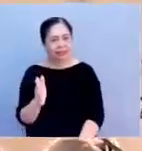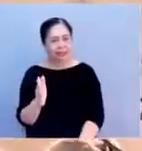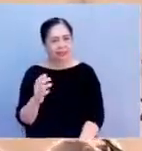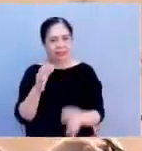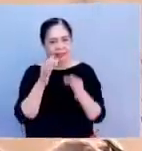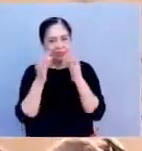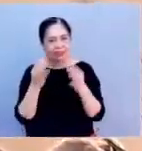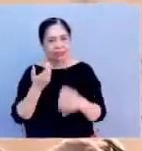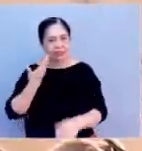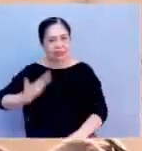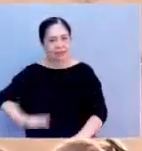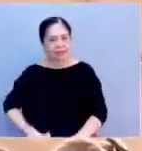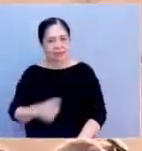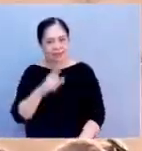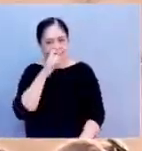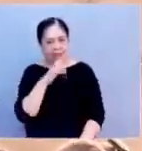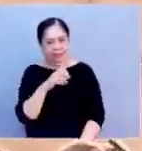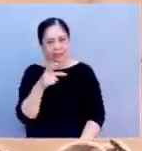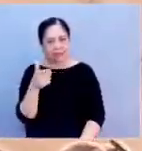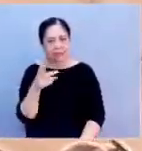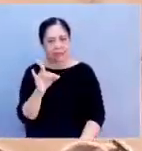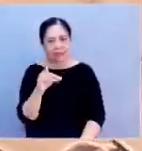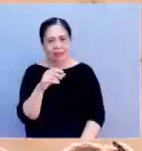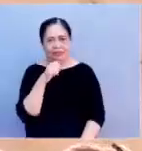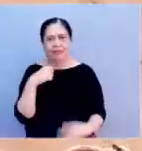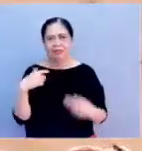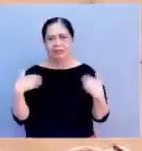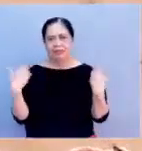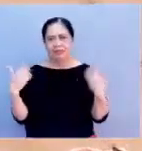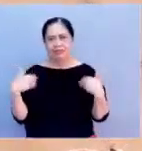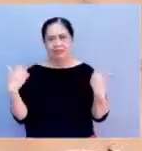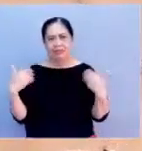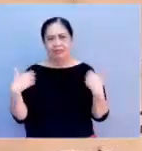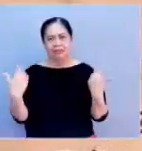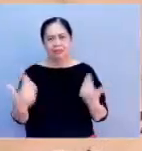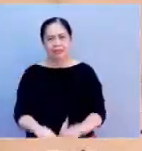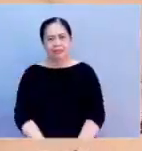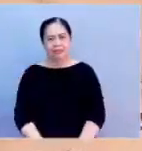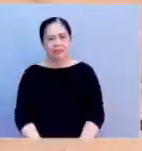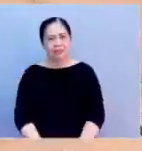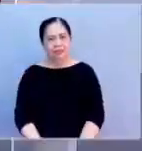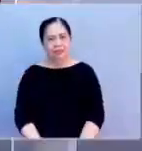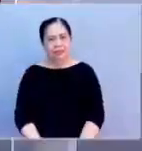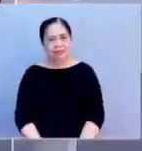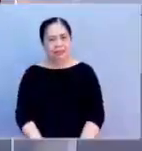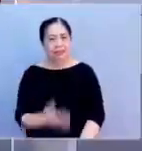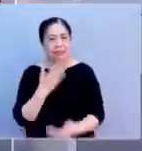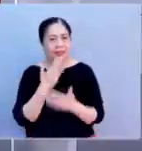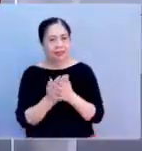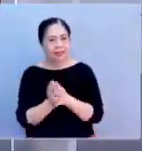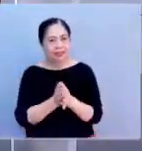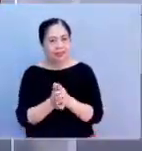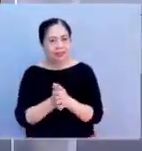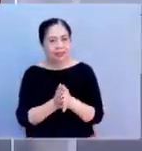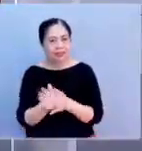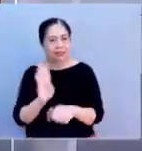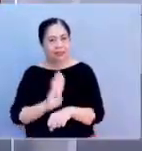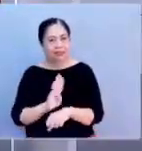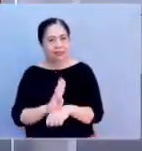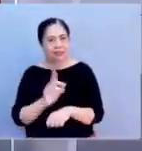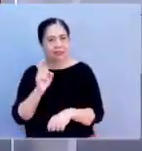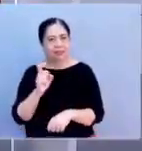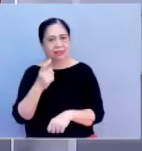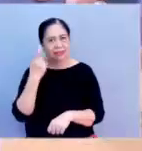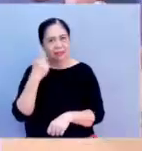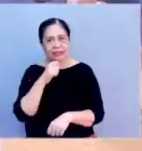ako. Parang ilang taon ka na ba? 28 po. Ay, parang bata. Diba? Saka ito yung Cedric, buti ano ka, ginanahan kang magnegosyo agad. Kasi sabi mo nga, hindi